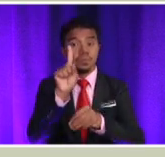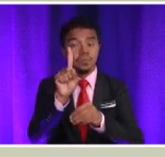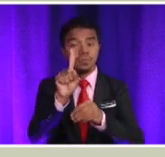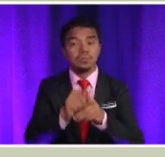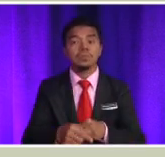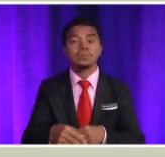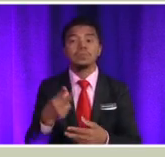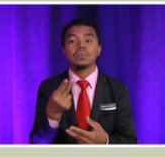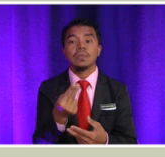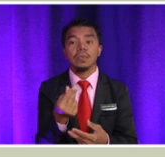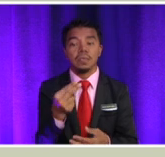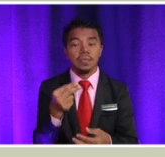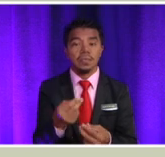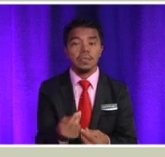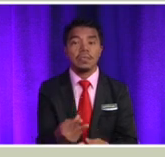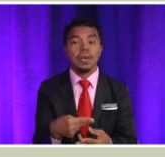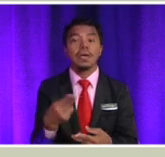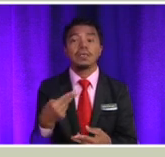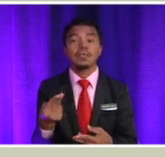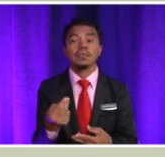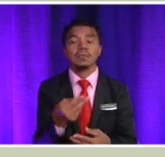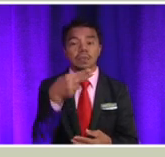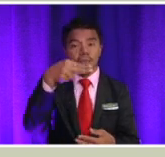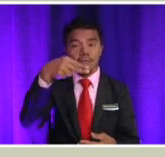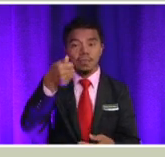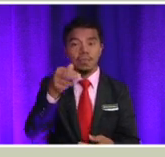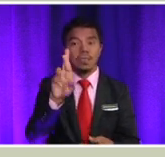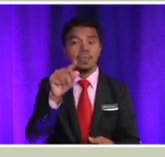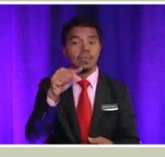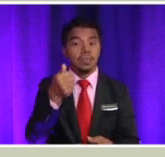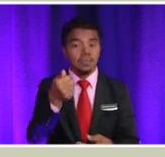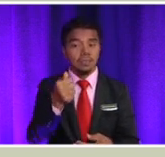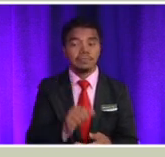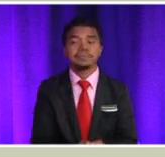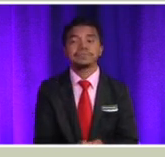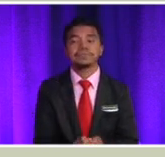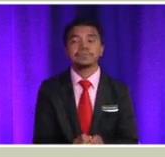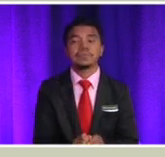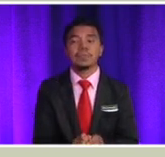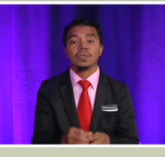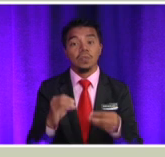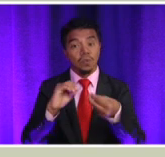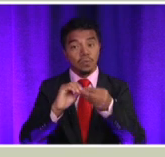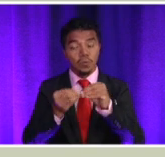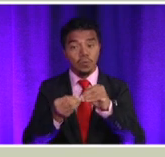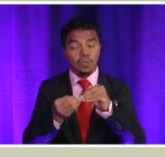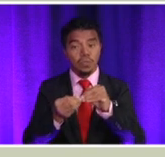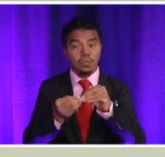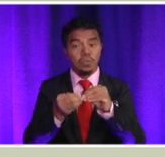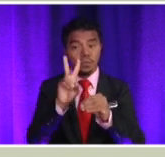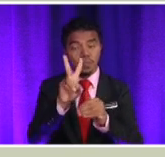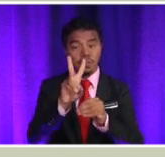yang pertama model anime yang kedua dalam bahasa Inggris